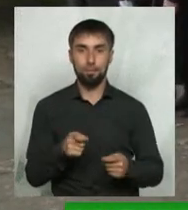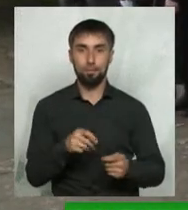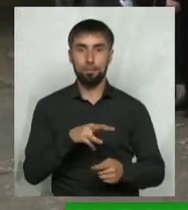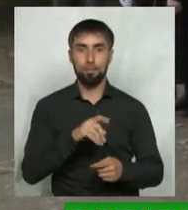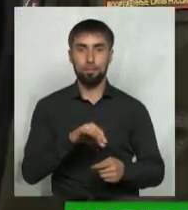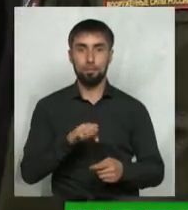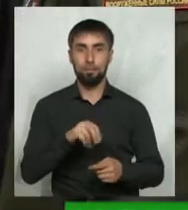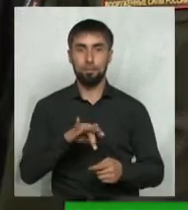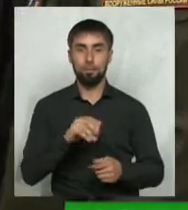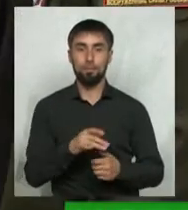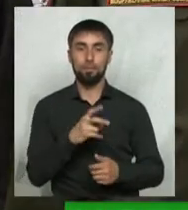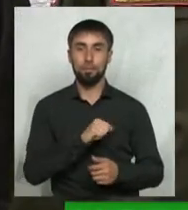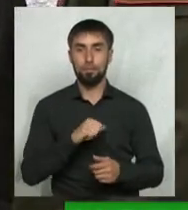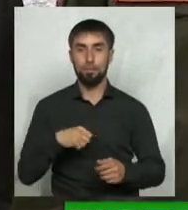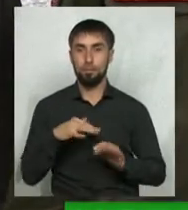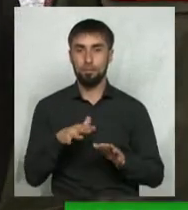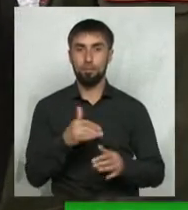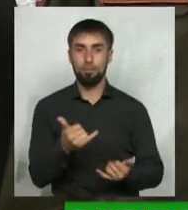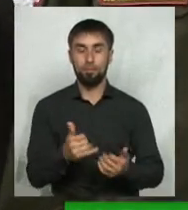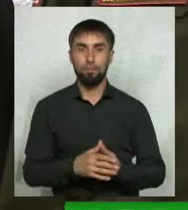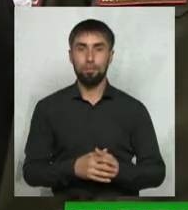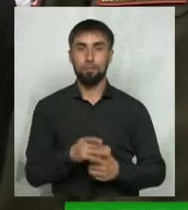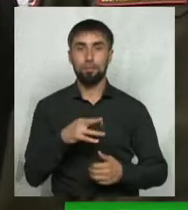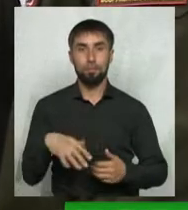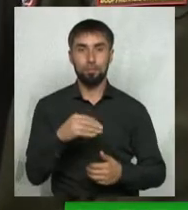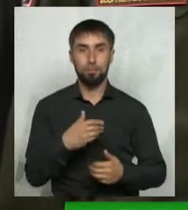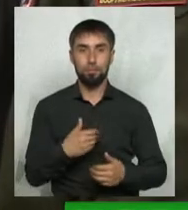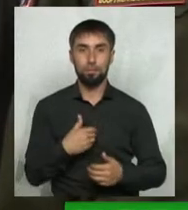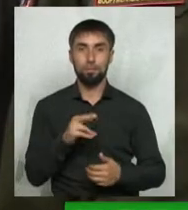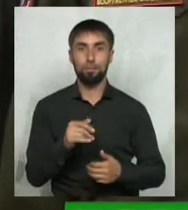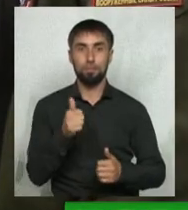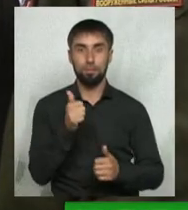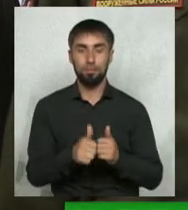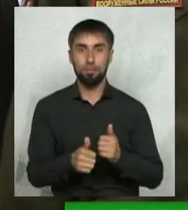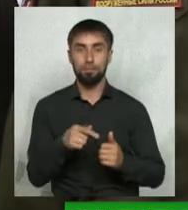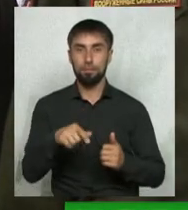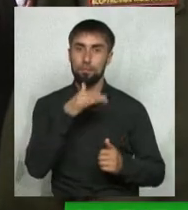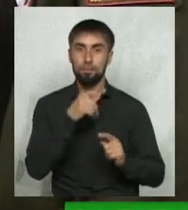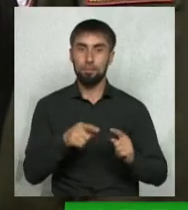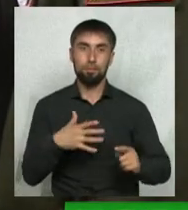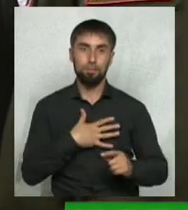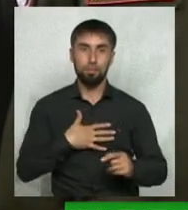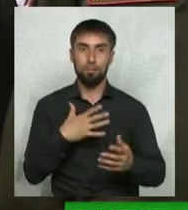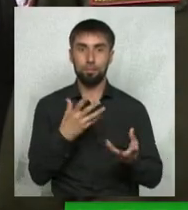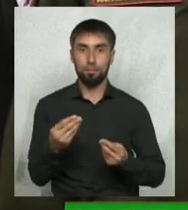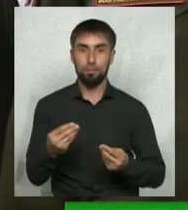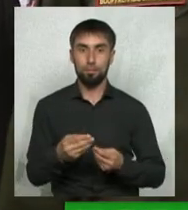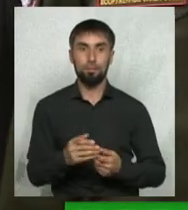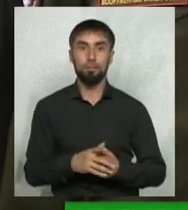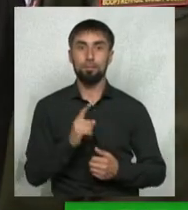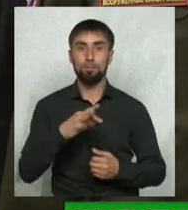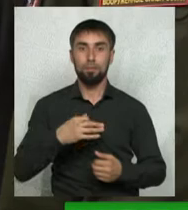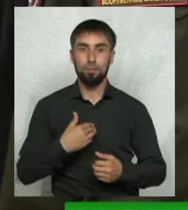Мария Мамриева. На самом деле сегодня для всех нас, как всегда, в этот период волнительный день, потому что